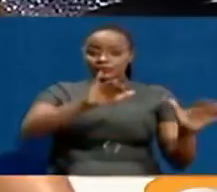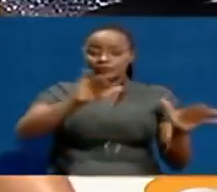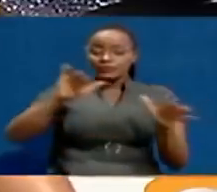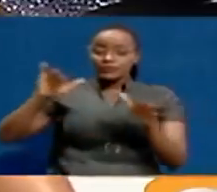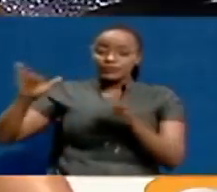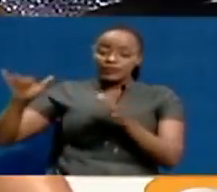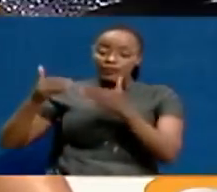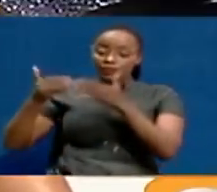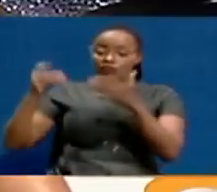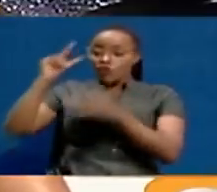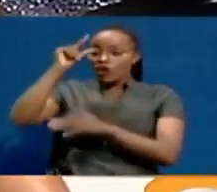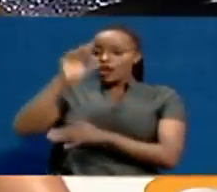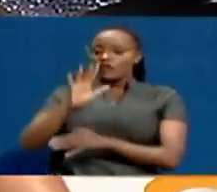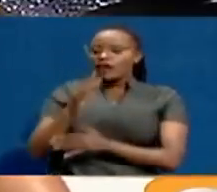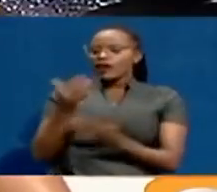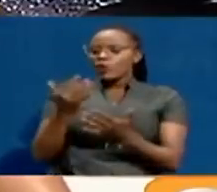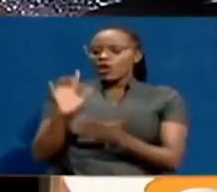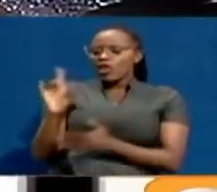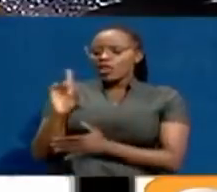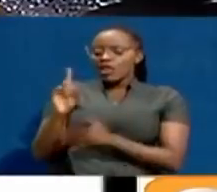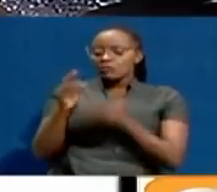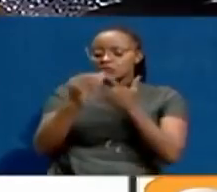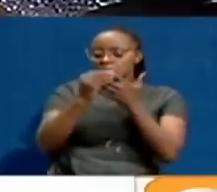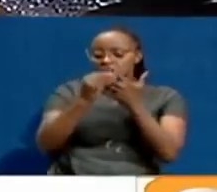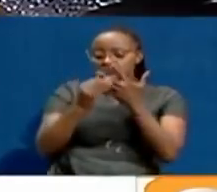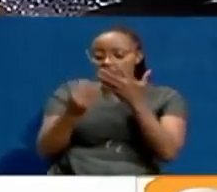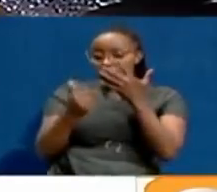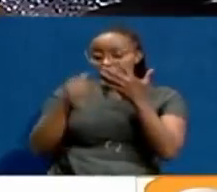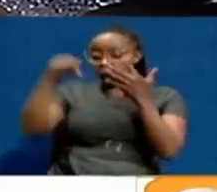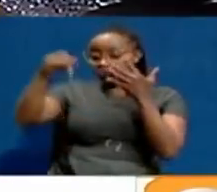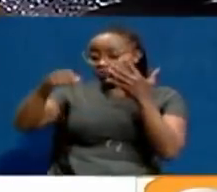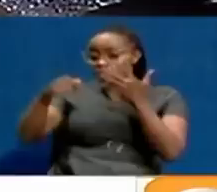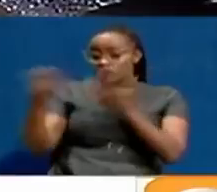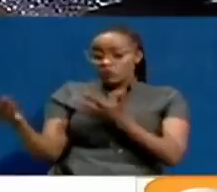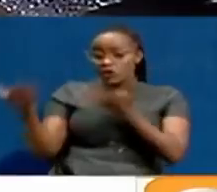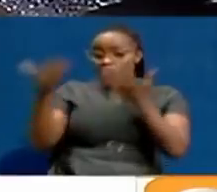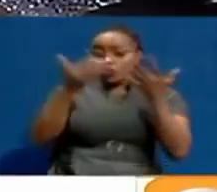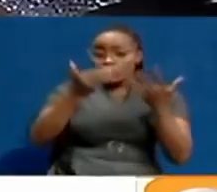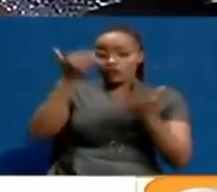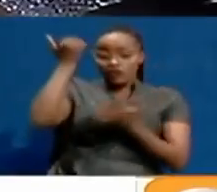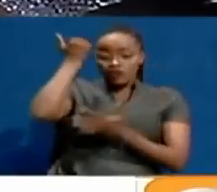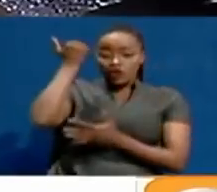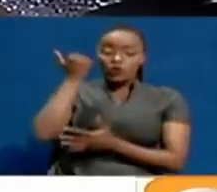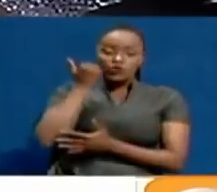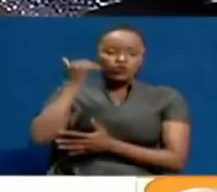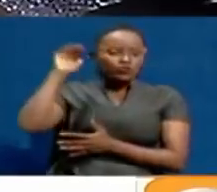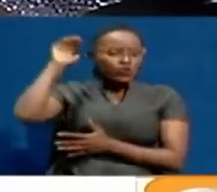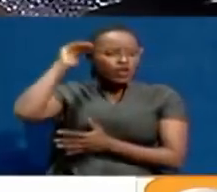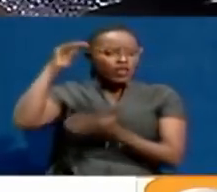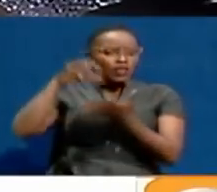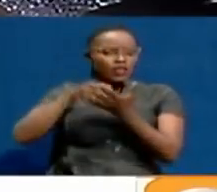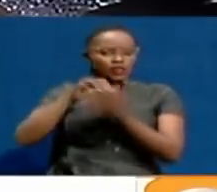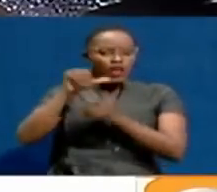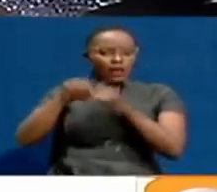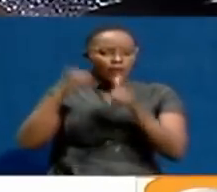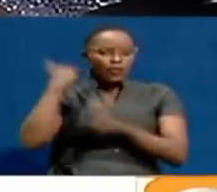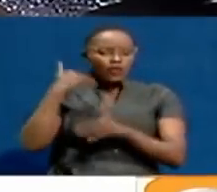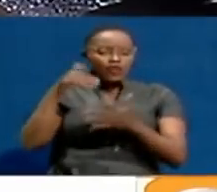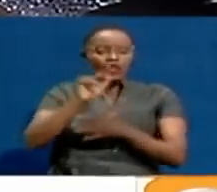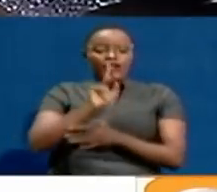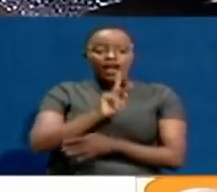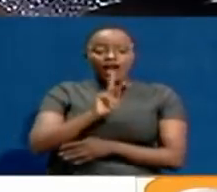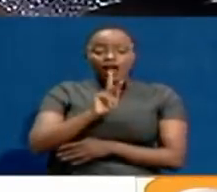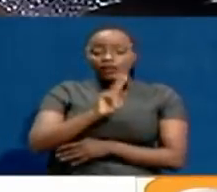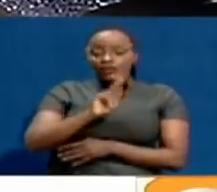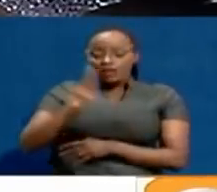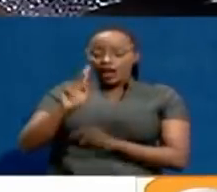Na mtazamaji, aliyekuwa gavana wa Nairobi Mike Mbuvi Sonko hii leo aliwasilishwa katika mahakama ya kusikiza kesi za ugaidi eneo la Kahawa